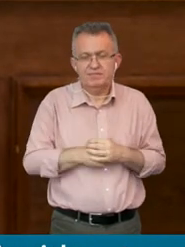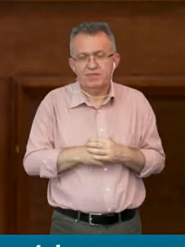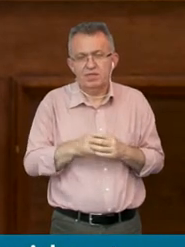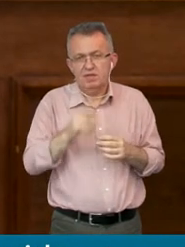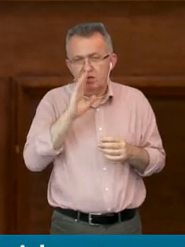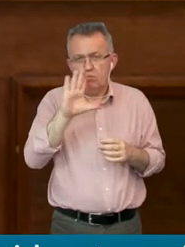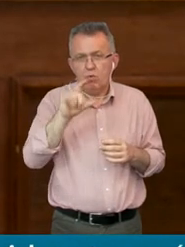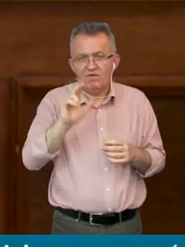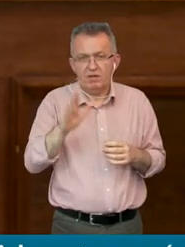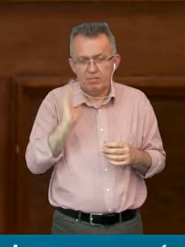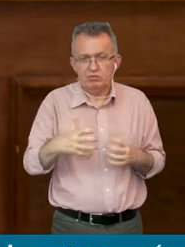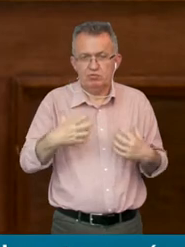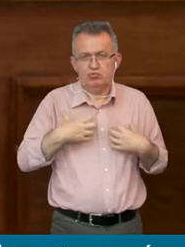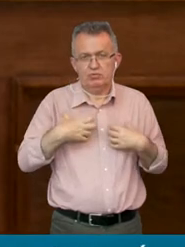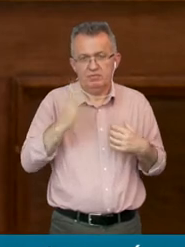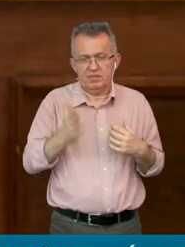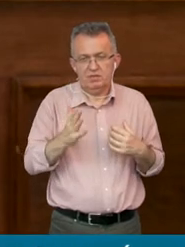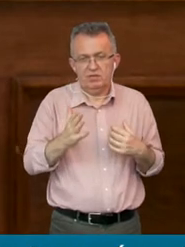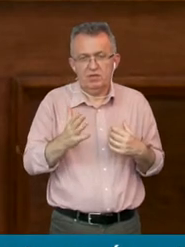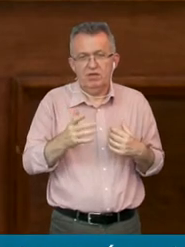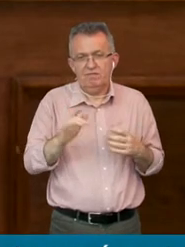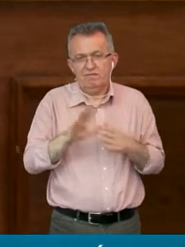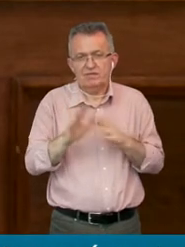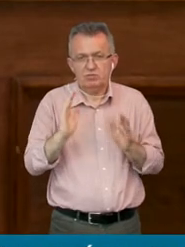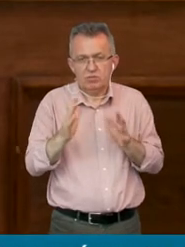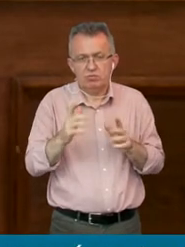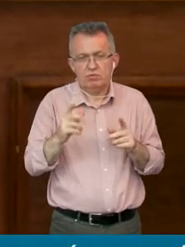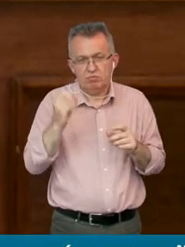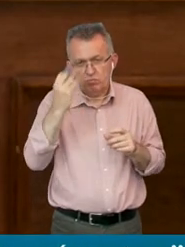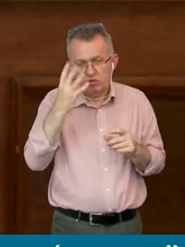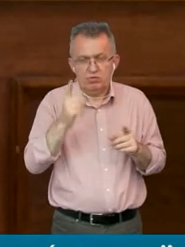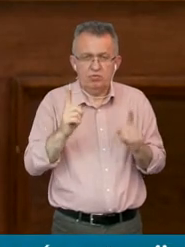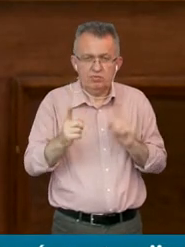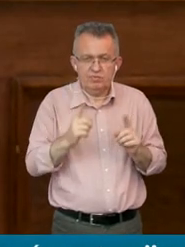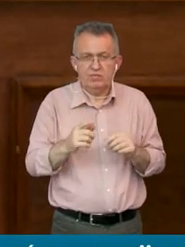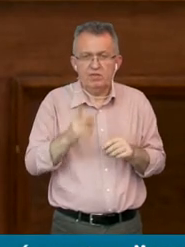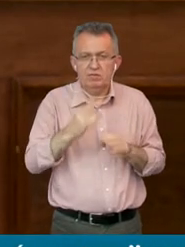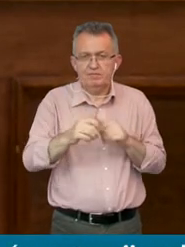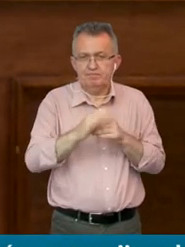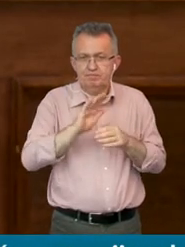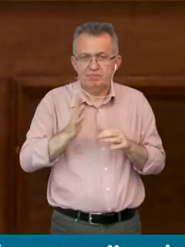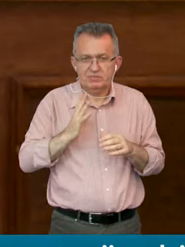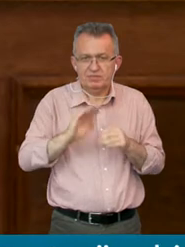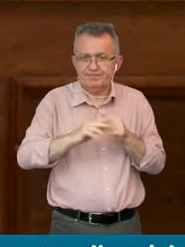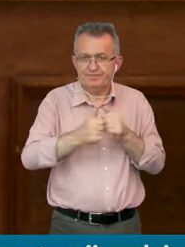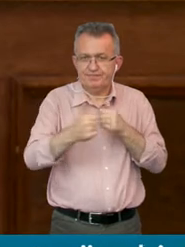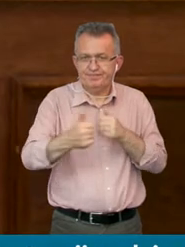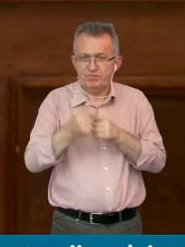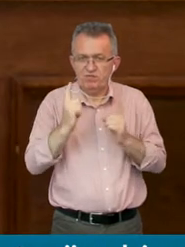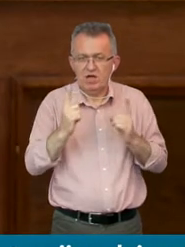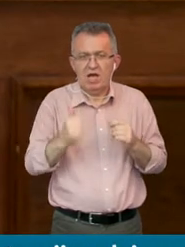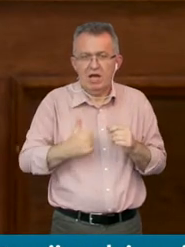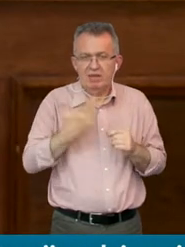bulwary będą żyły. Oczywiście w sposób racjonalny przestrzegajmy zasad bezpieczeństwa, tak aby